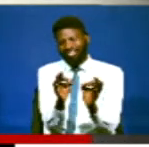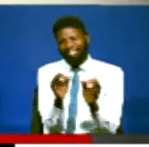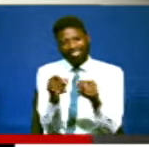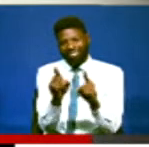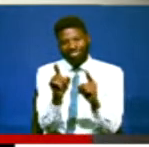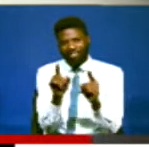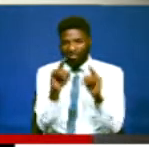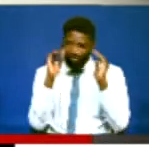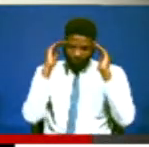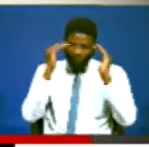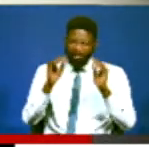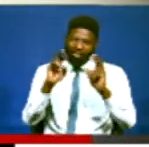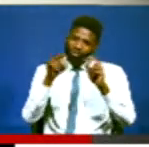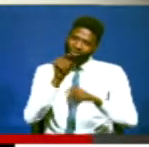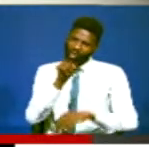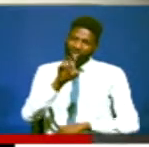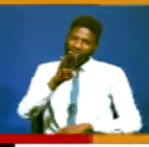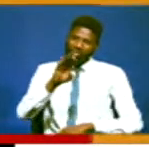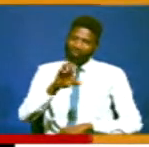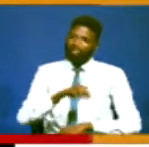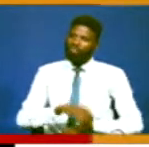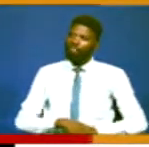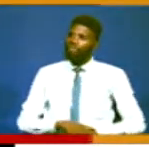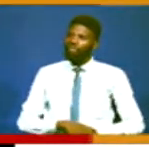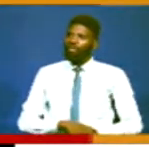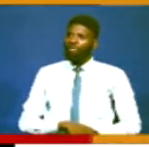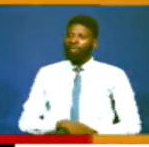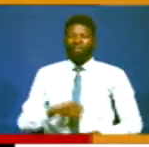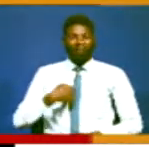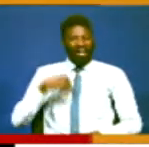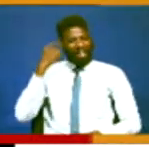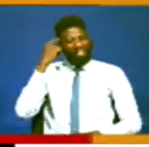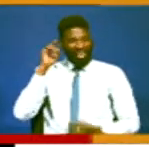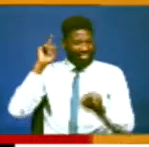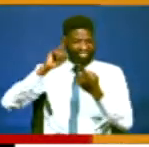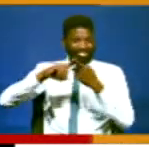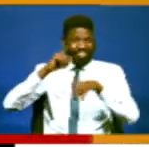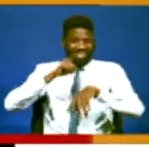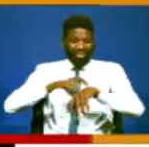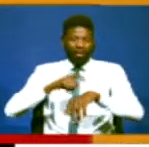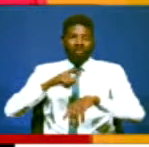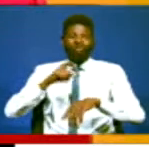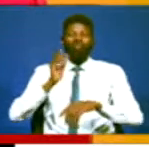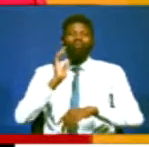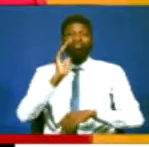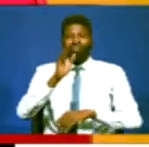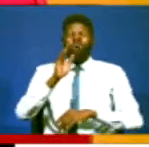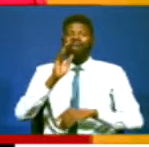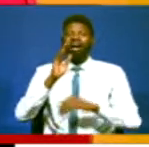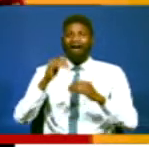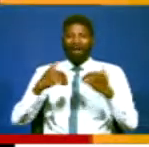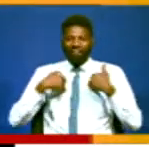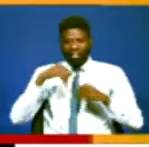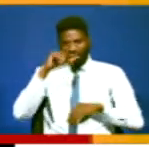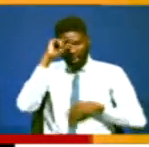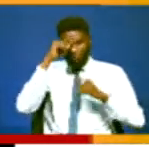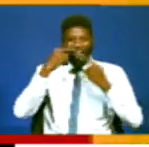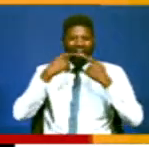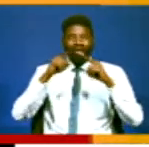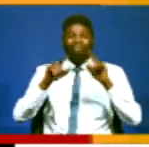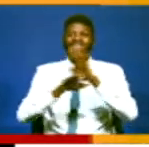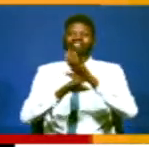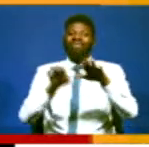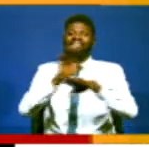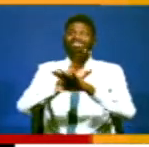ukizingatia swala hii nzima la CBC? Nadhani hadi wakati ambapo mambo yataanza kuwekwa waziwazi na serikali, kwamba serikali